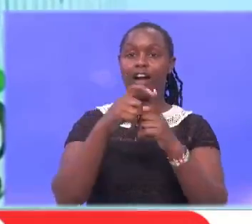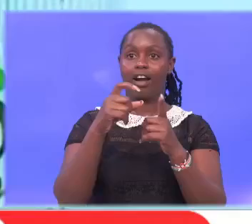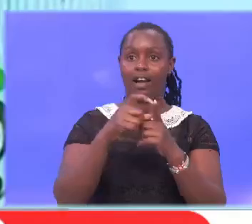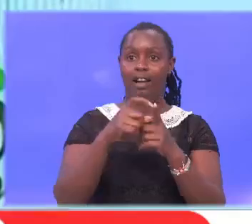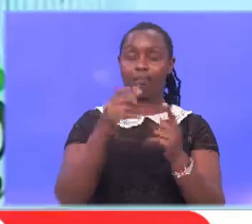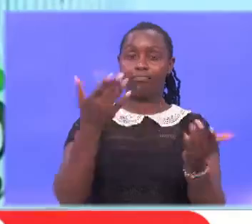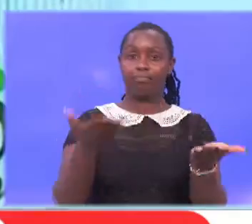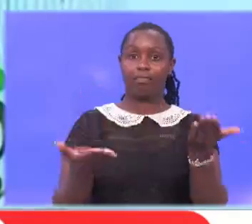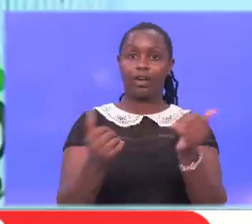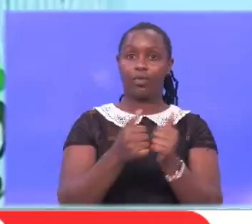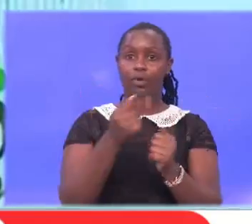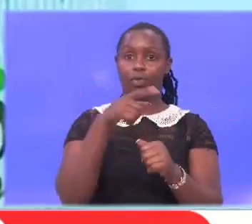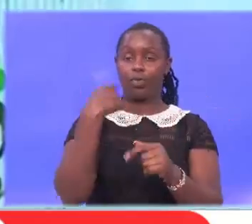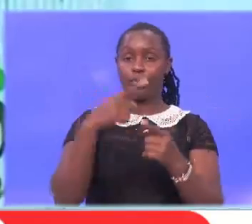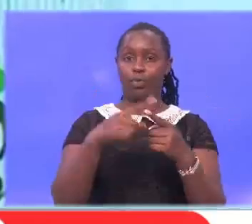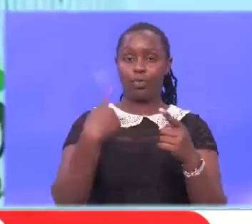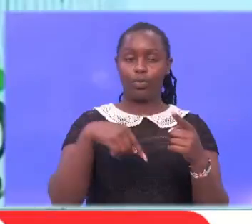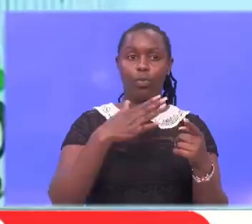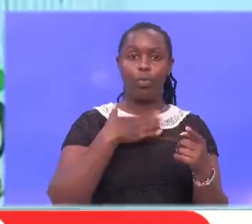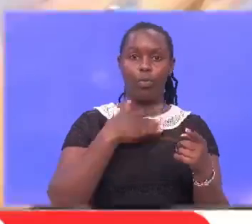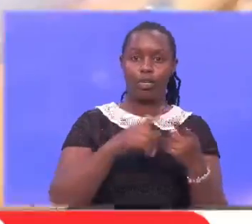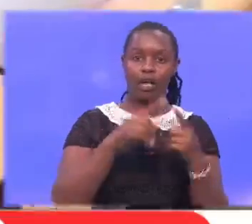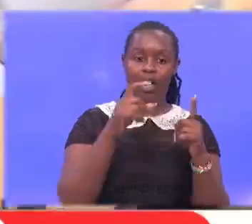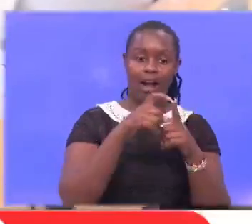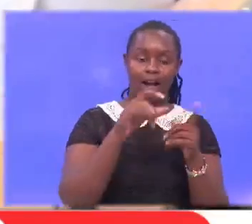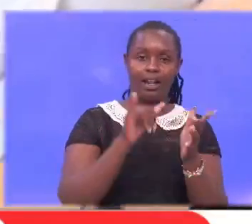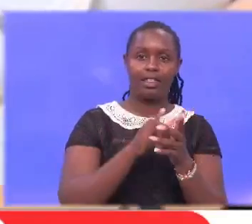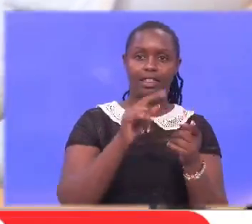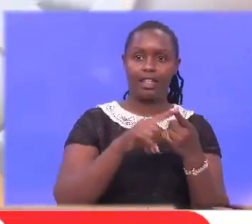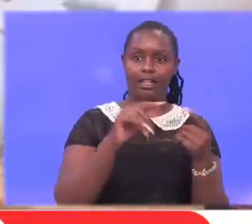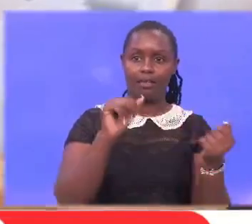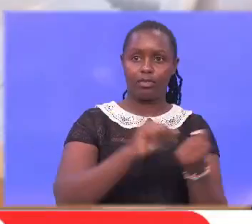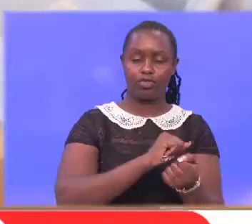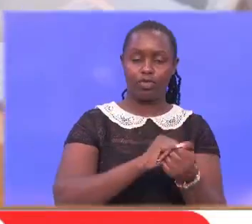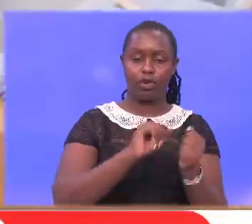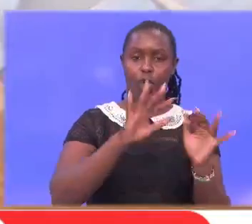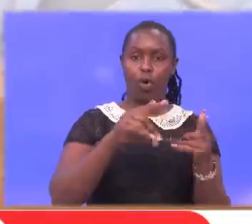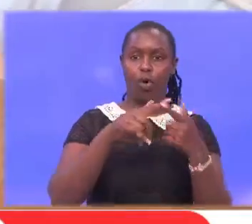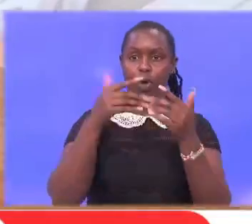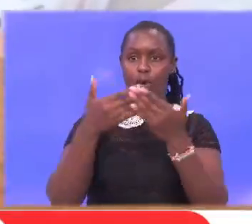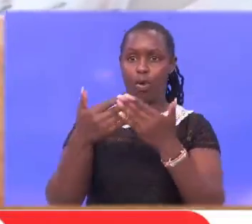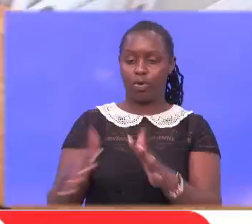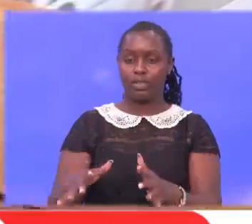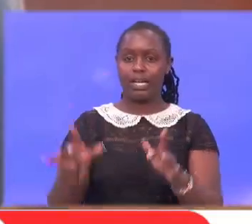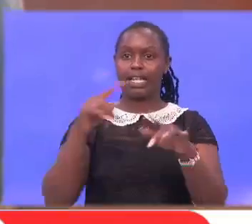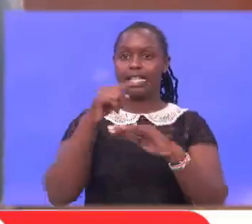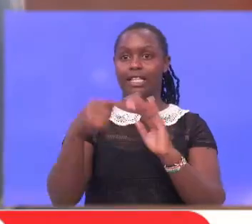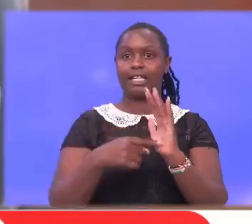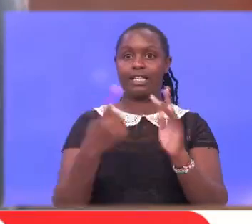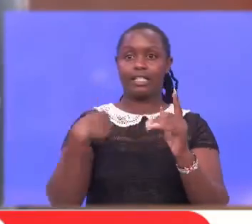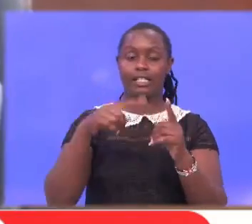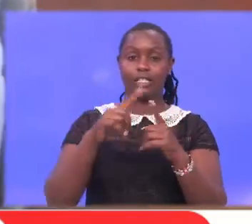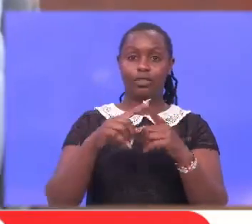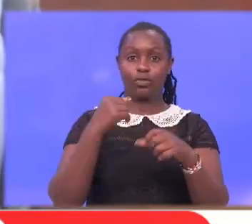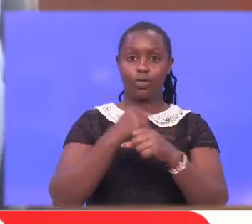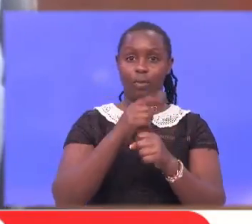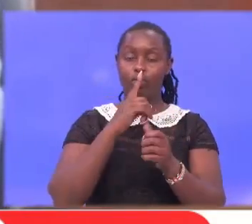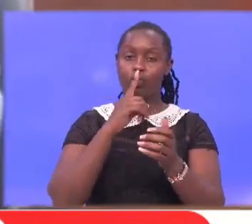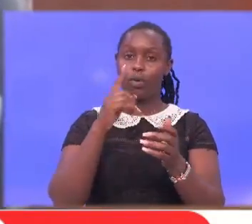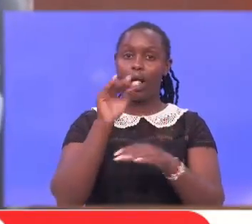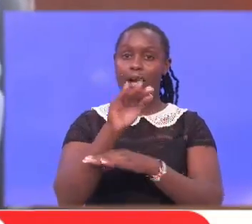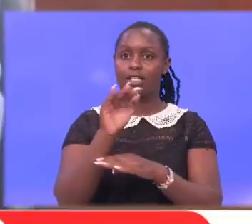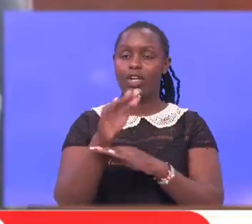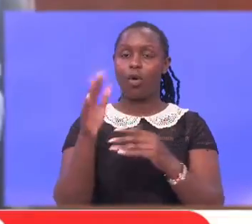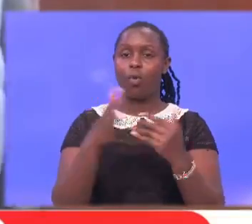unatafuta mbadala wa kadi iliyoharibika au kupotea. Hizi ni katika jitihada za kudadisi ikiwa nchi itayari